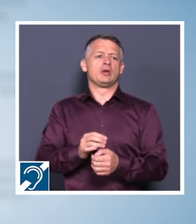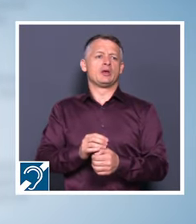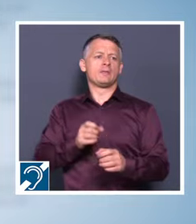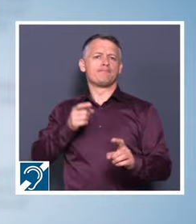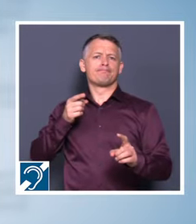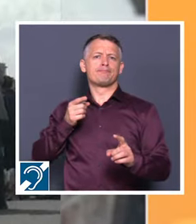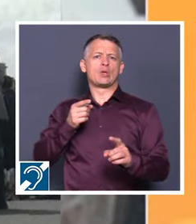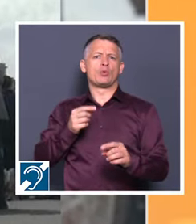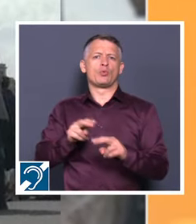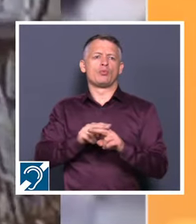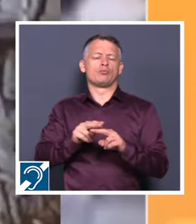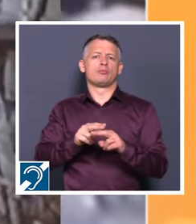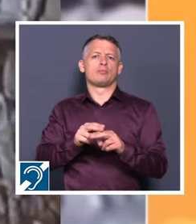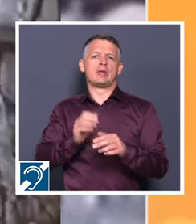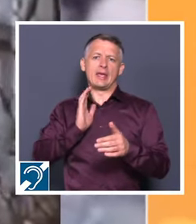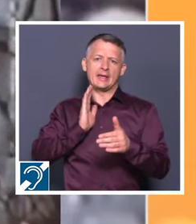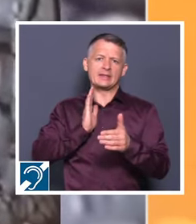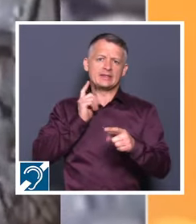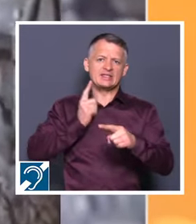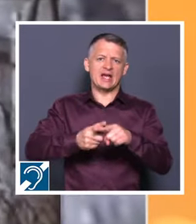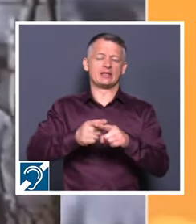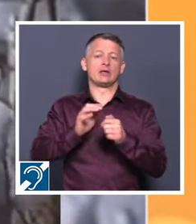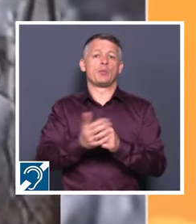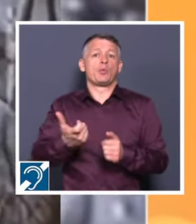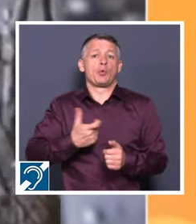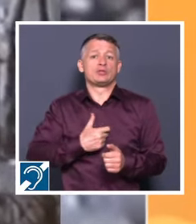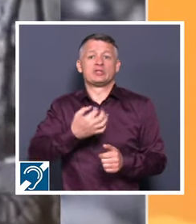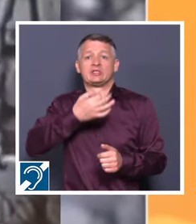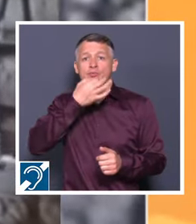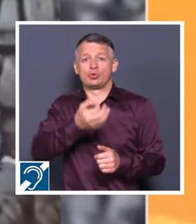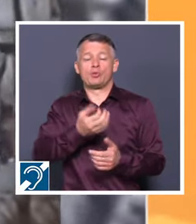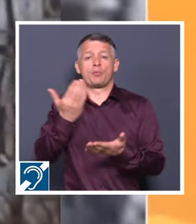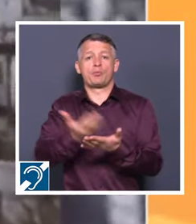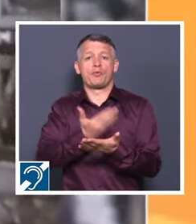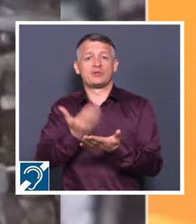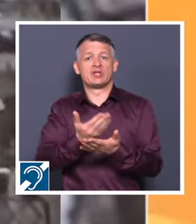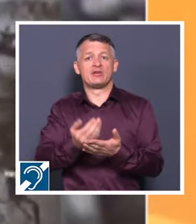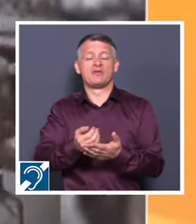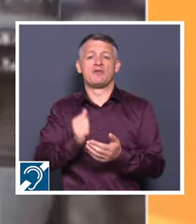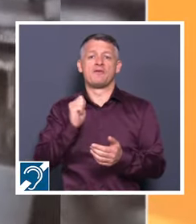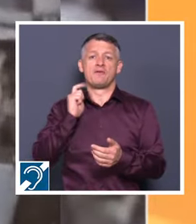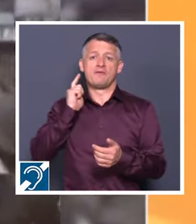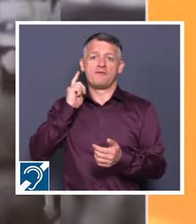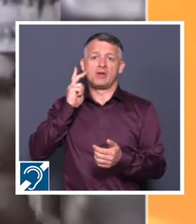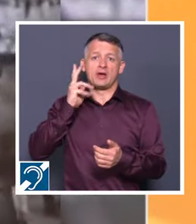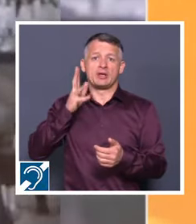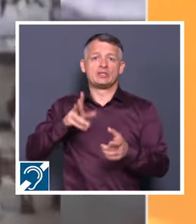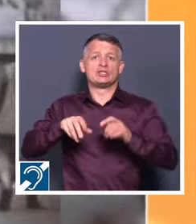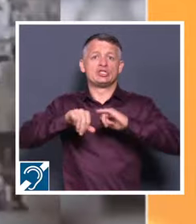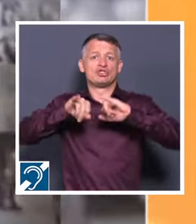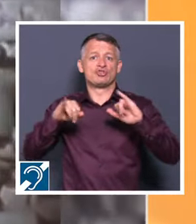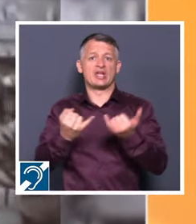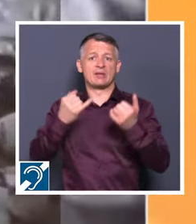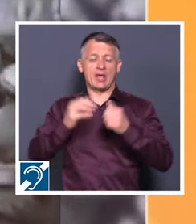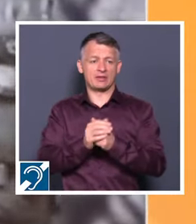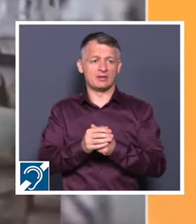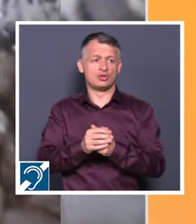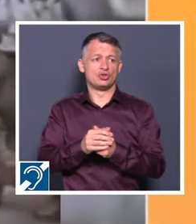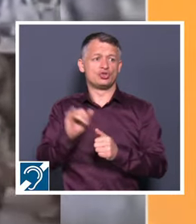de Istorie, aproape pot să spun povestea acelor zile pas cu pas, și i-aș sfătui pe toți cei care doresc